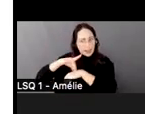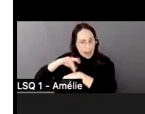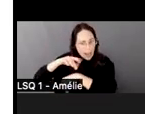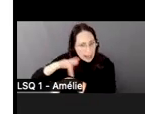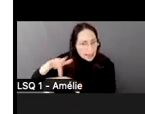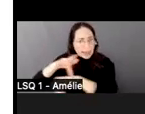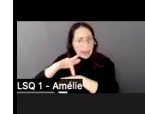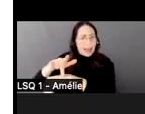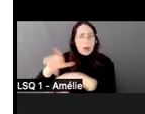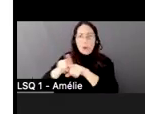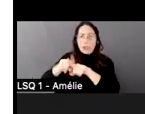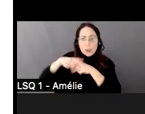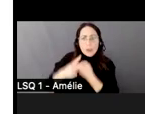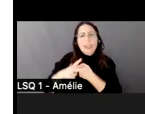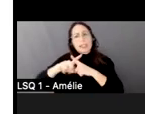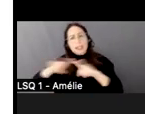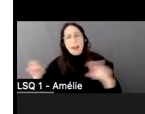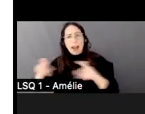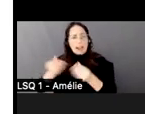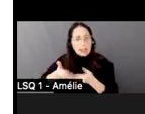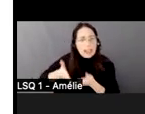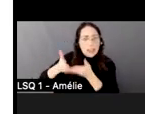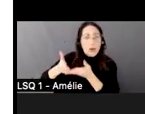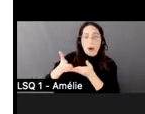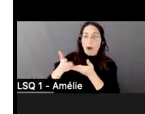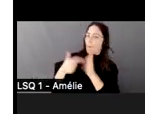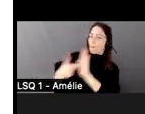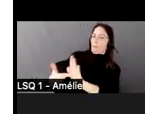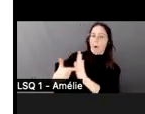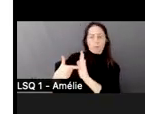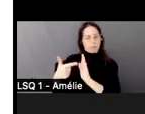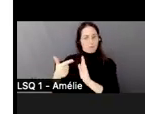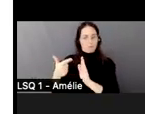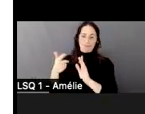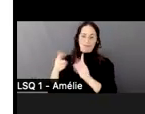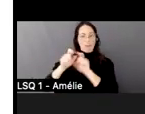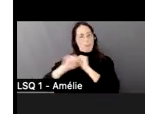et outils sélectionnés présentés dans un format multimédia interactif.